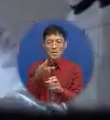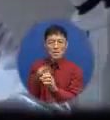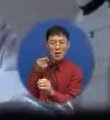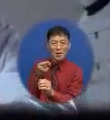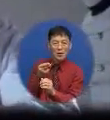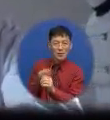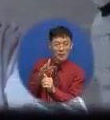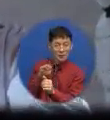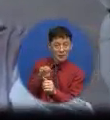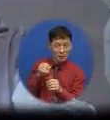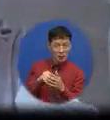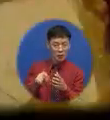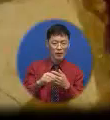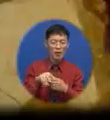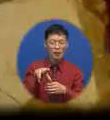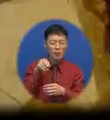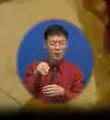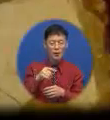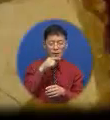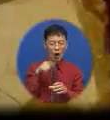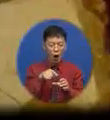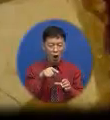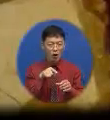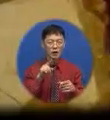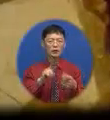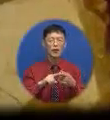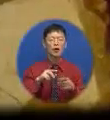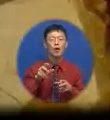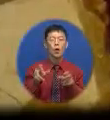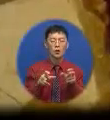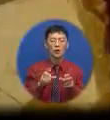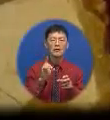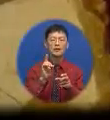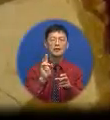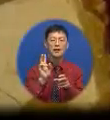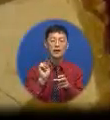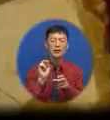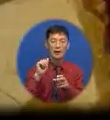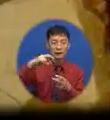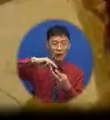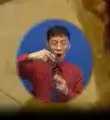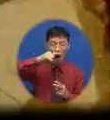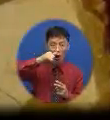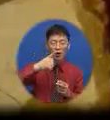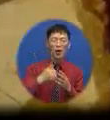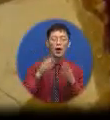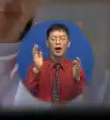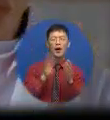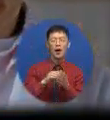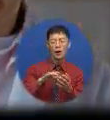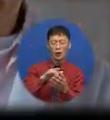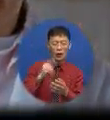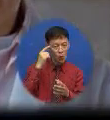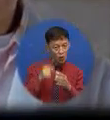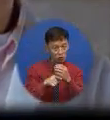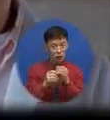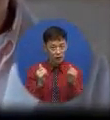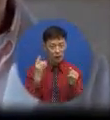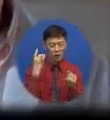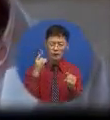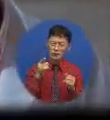빨아 먹었죠. 그래서 그 속에 이제 공룡의 피가 들어 있고 그 속에 이제 공룡의 DNA가 들어 있는 거예요. 그래서 이 주라기 공원의